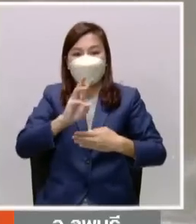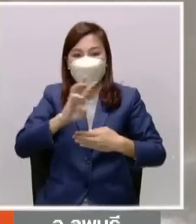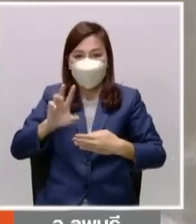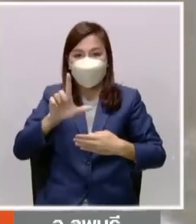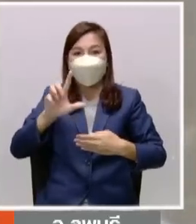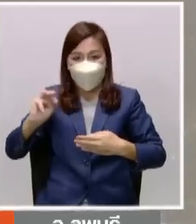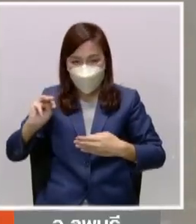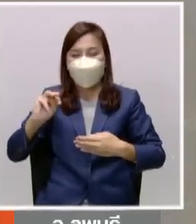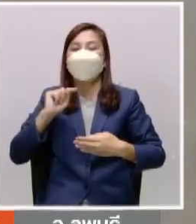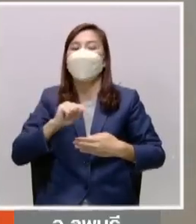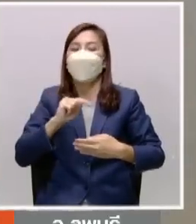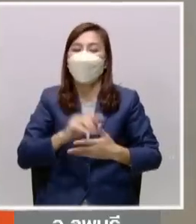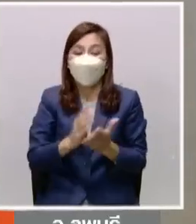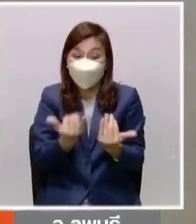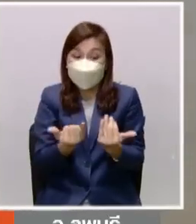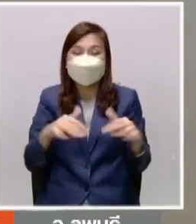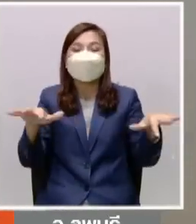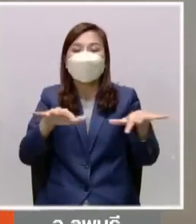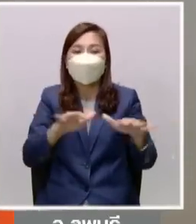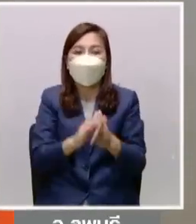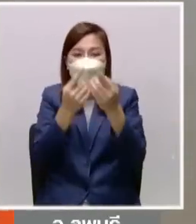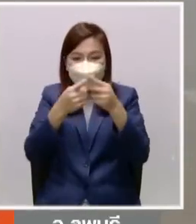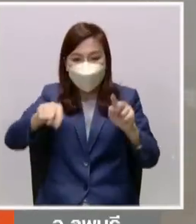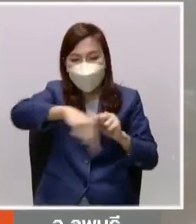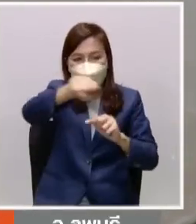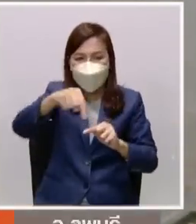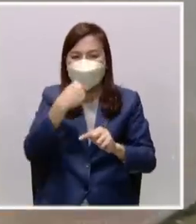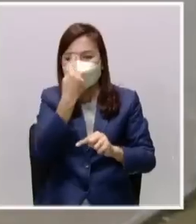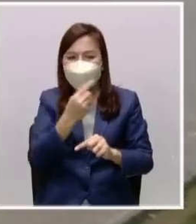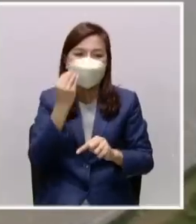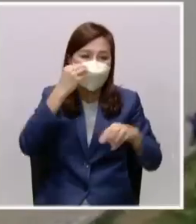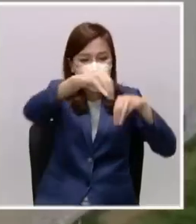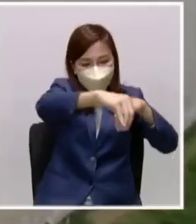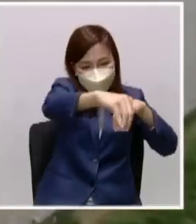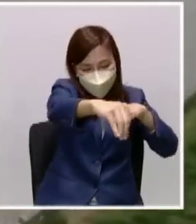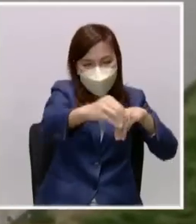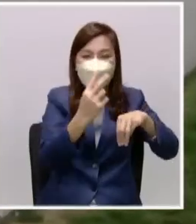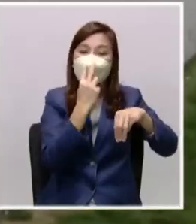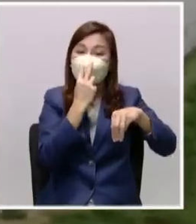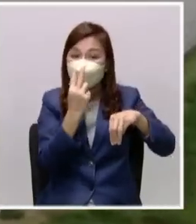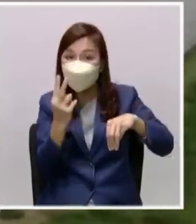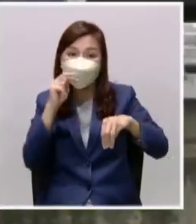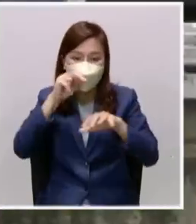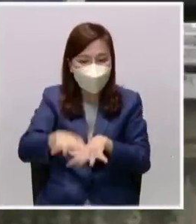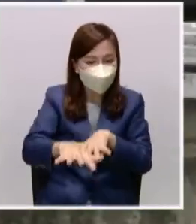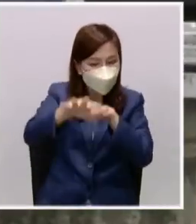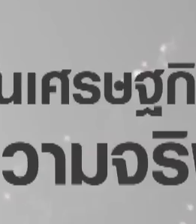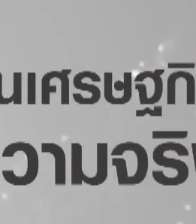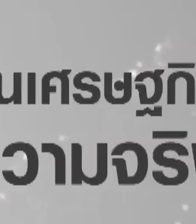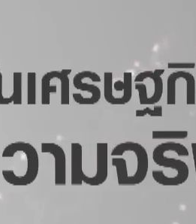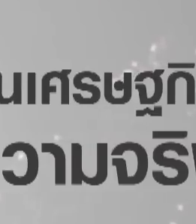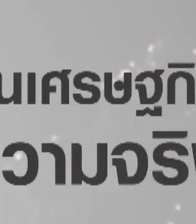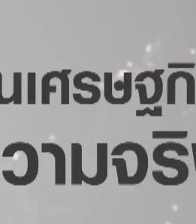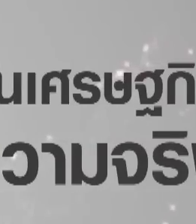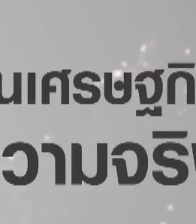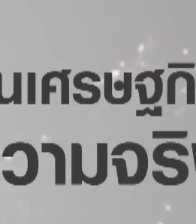ที่ริมสองฝั่งแม่น้ำป่าสักก็ขอให้ท่านเฝ้าระวังแล้วก็ติดตามข่าวสารสถานการณ์น้ำอย่างใกล้ชิดกันด้วยนะครับอ่ะ